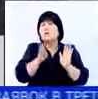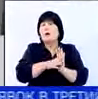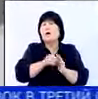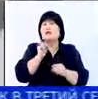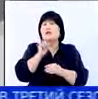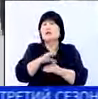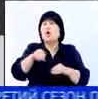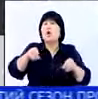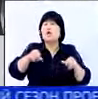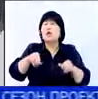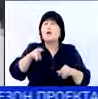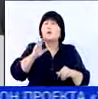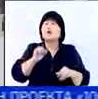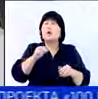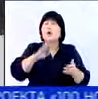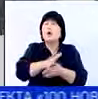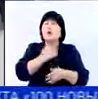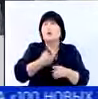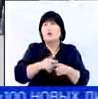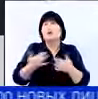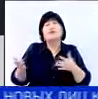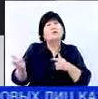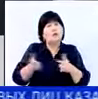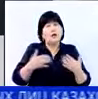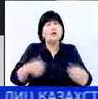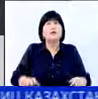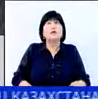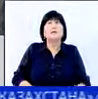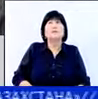рассеиватели соли и песка в гололед. Все это уже подготовлено.